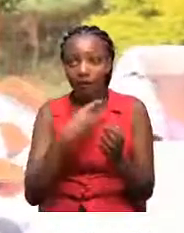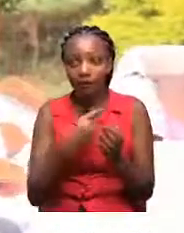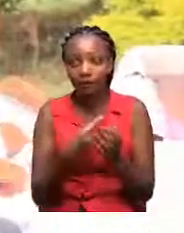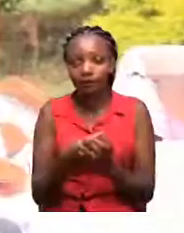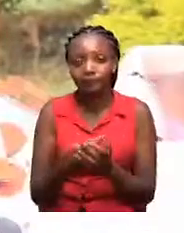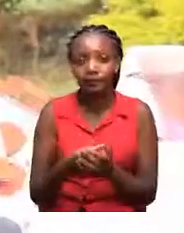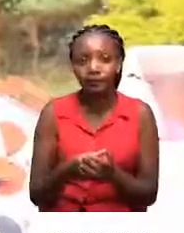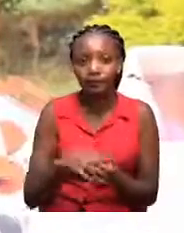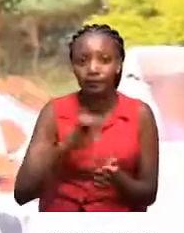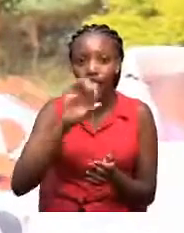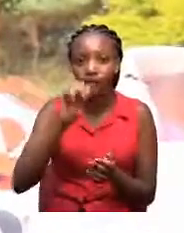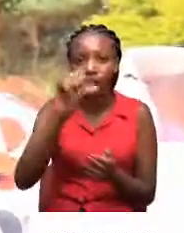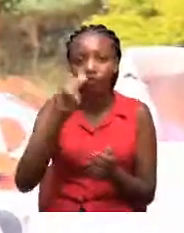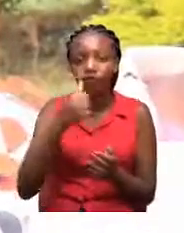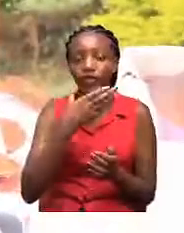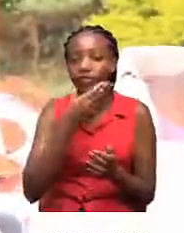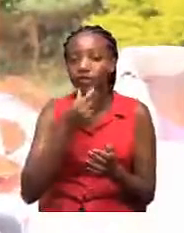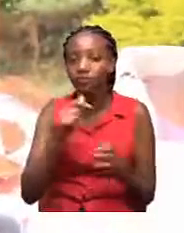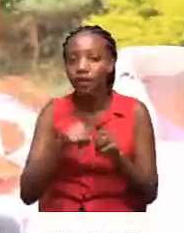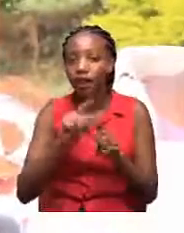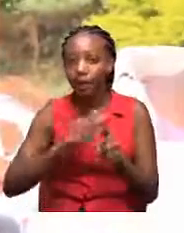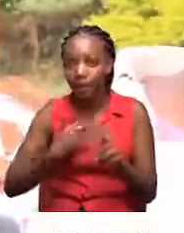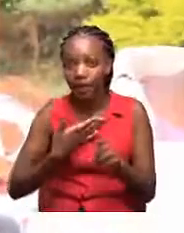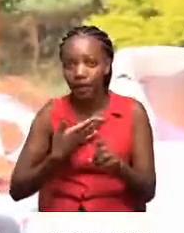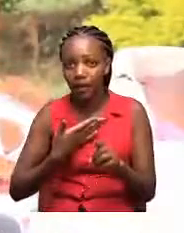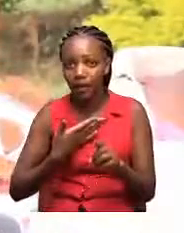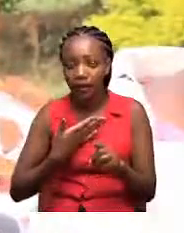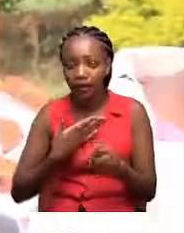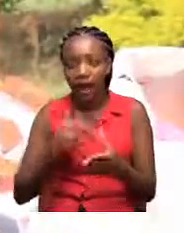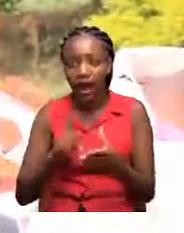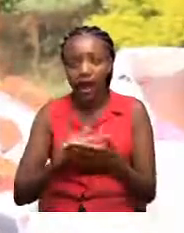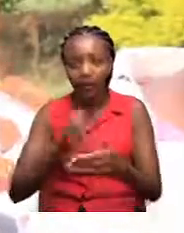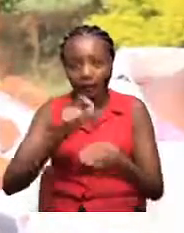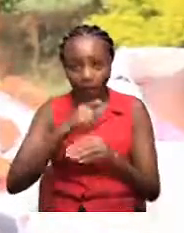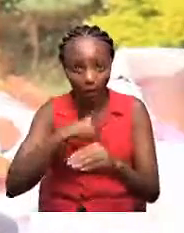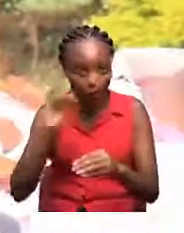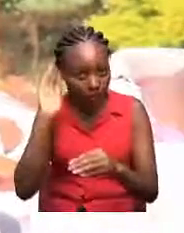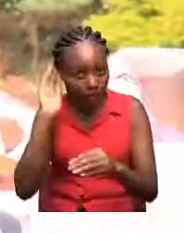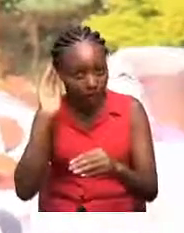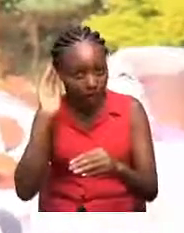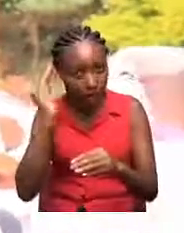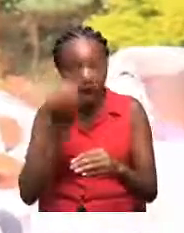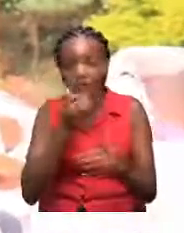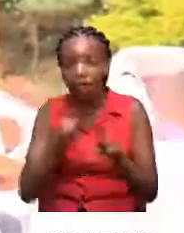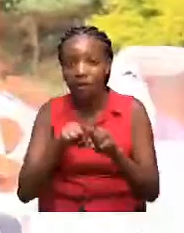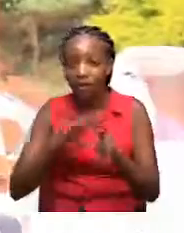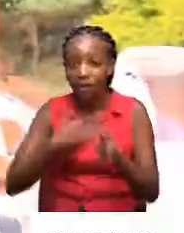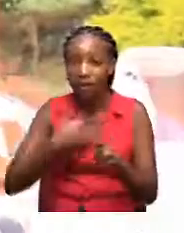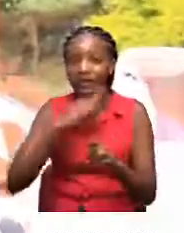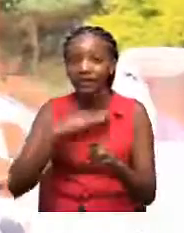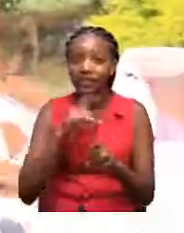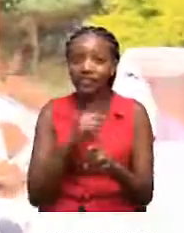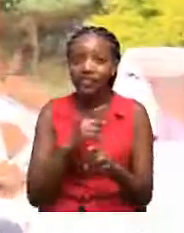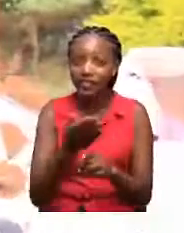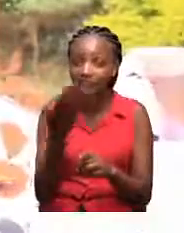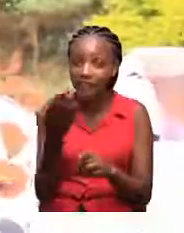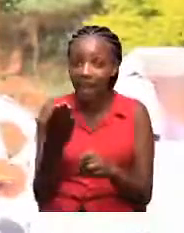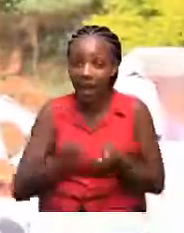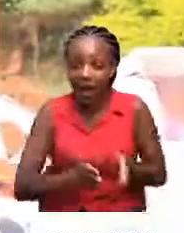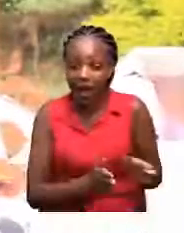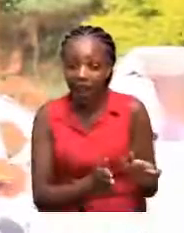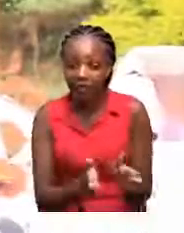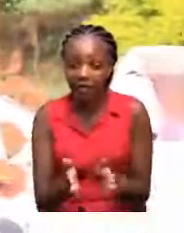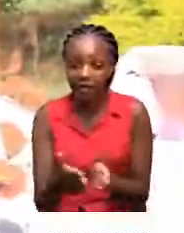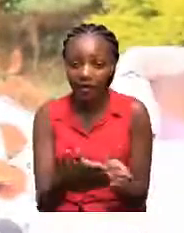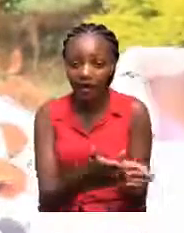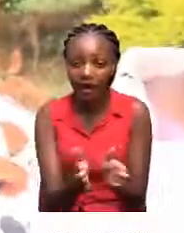namfuata kwa mgongo. Na tulivyopata habari kuwa amedrown kule River Aswa